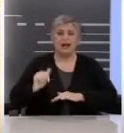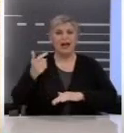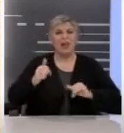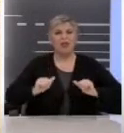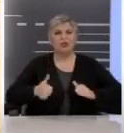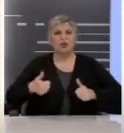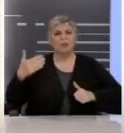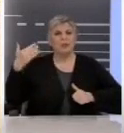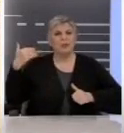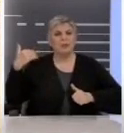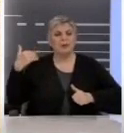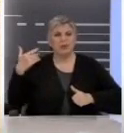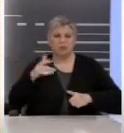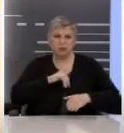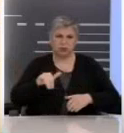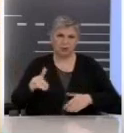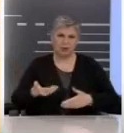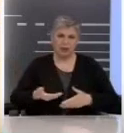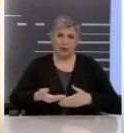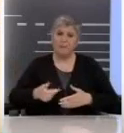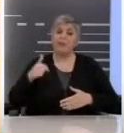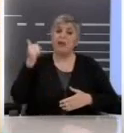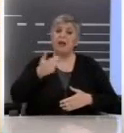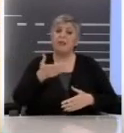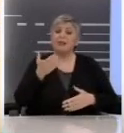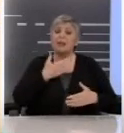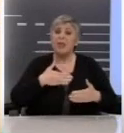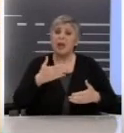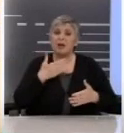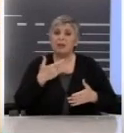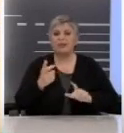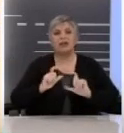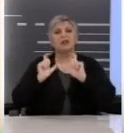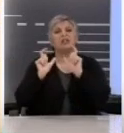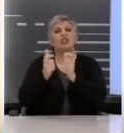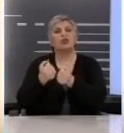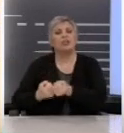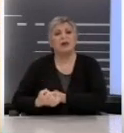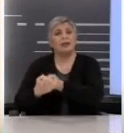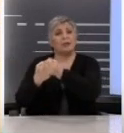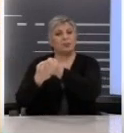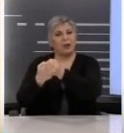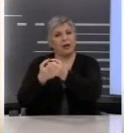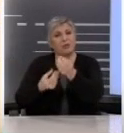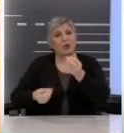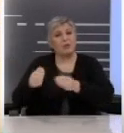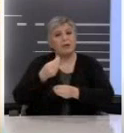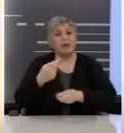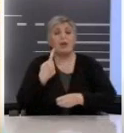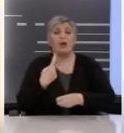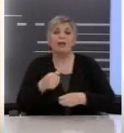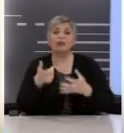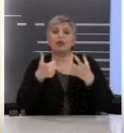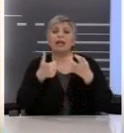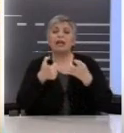300 εκατομμύρια για να ενισχύσουμε τα οικογενειακά επιδόματα κατά 160 εκατομμύρια ευρώ και κατά συνέπεια να